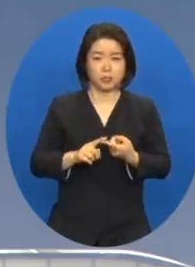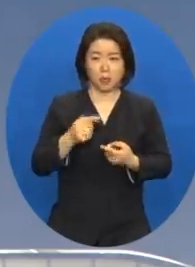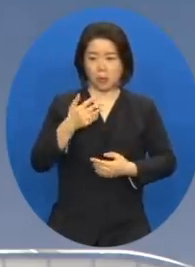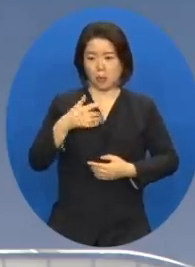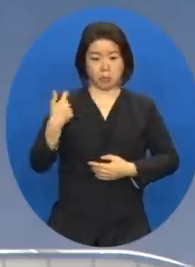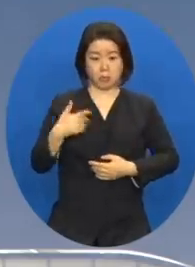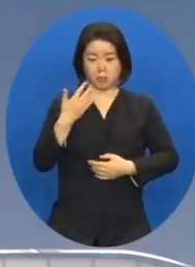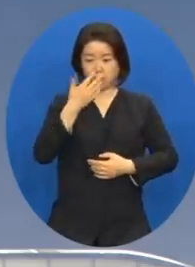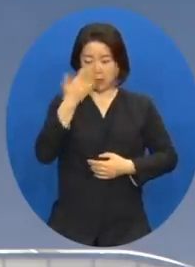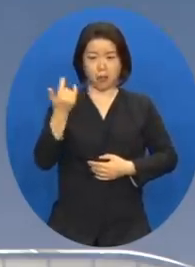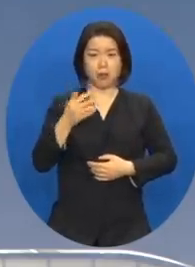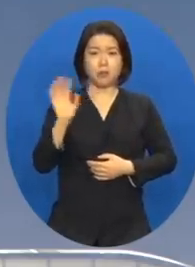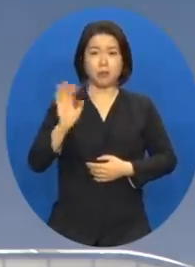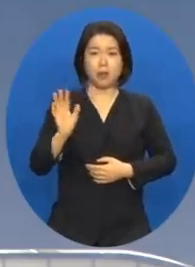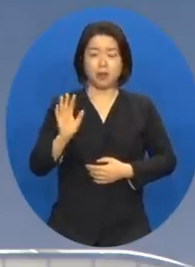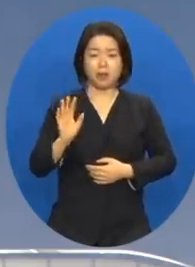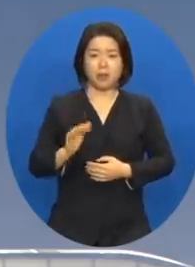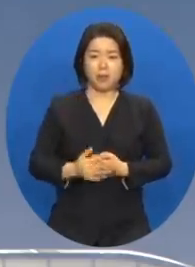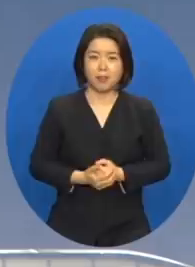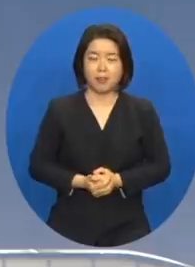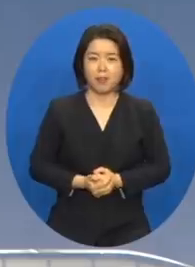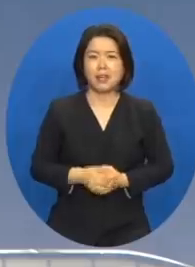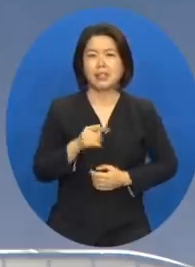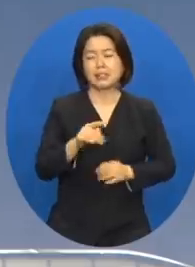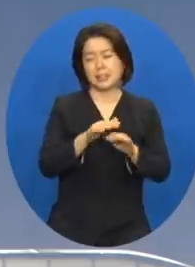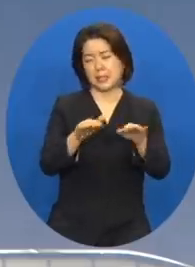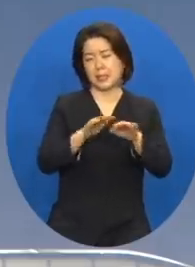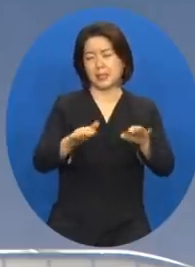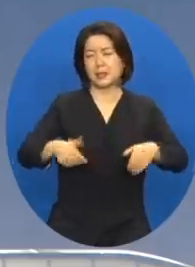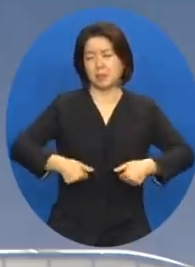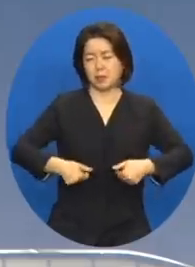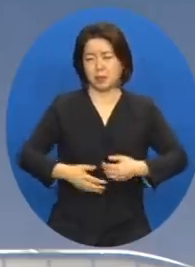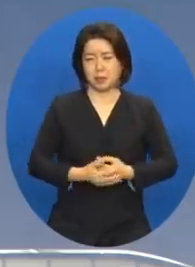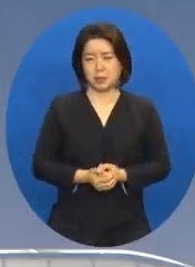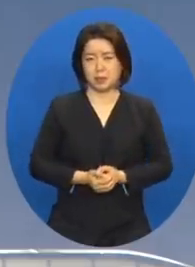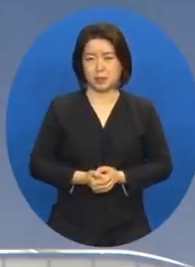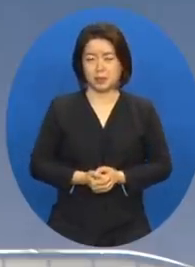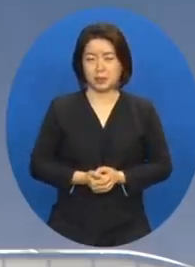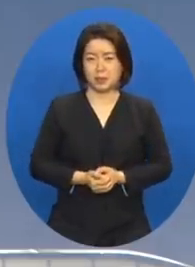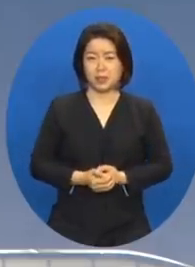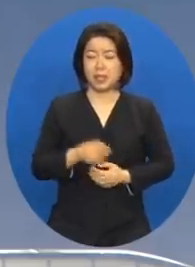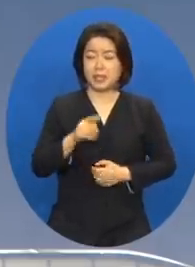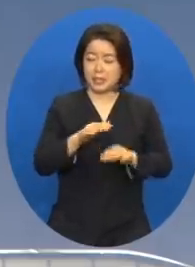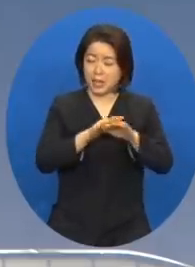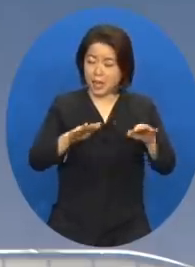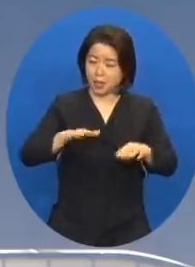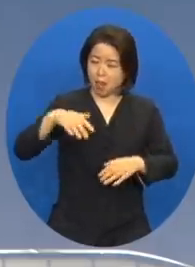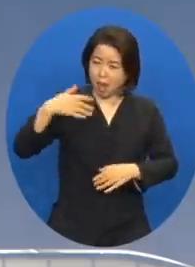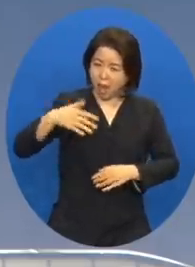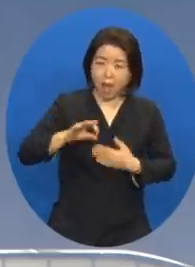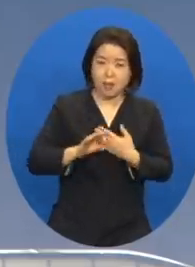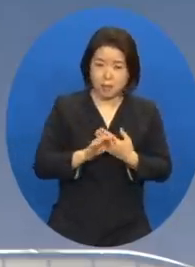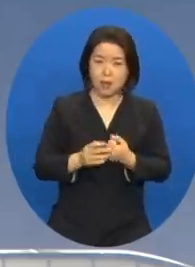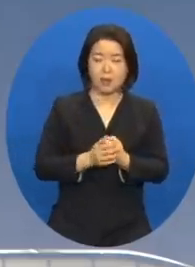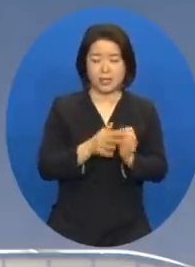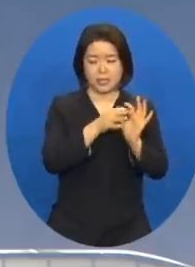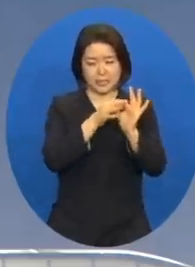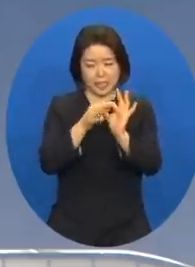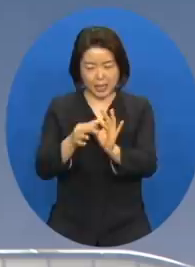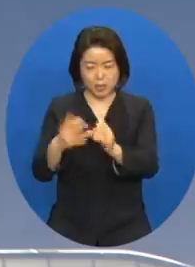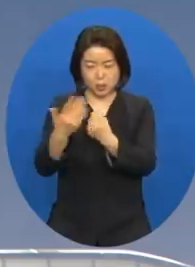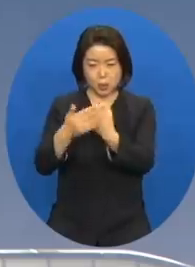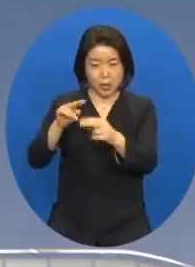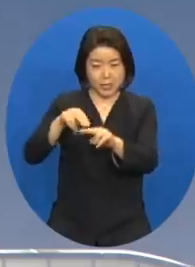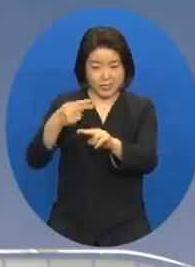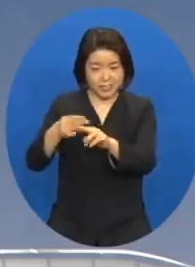무감각한. 이게 해결이 돼야 하는 겁니다. 여러분 이게 해결되지 않으면 계속 은사